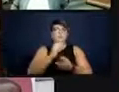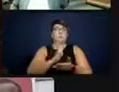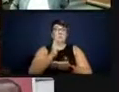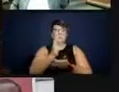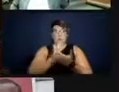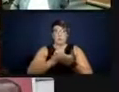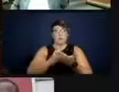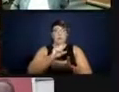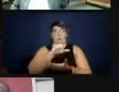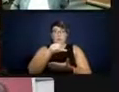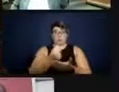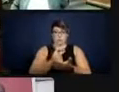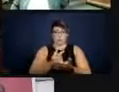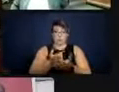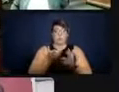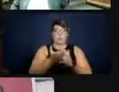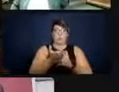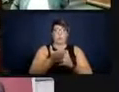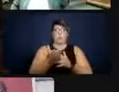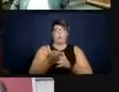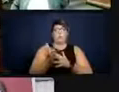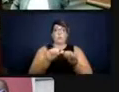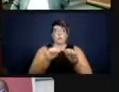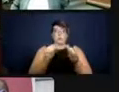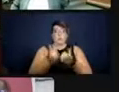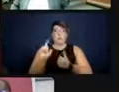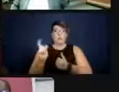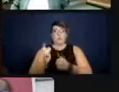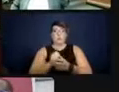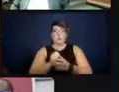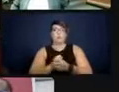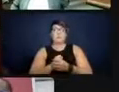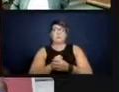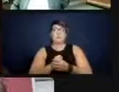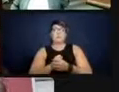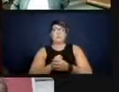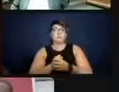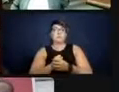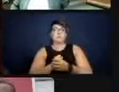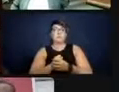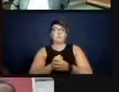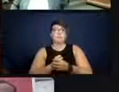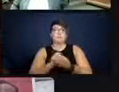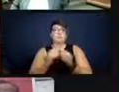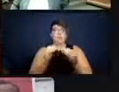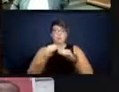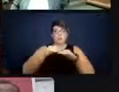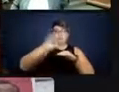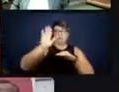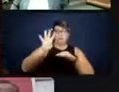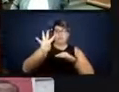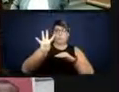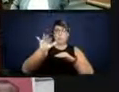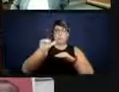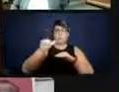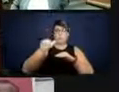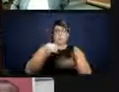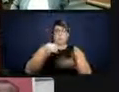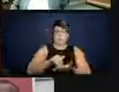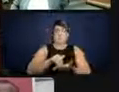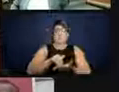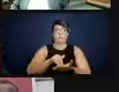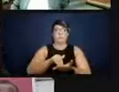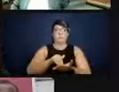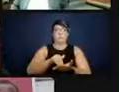shule, na ningependa kusema ya kuwa nimefurahishwa sana na kazi ya wanafunzi wetu. Tunaona